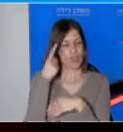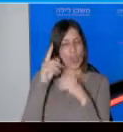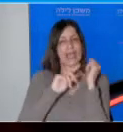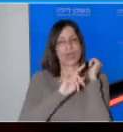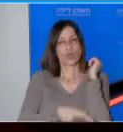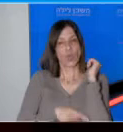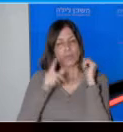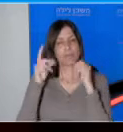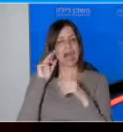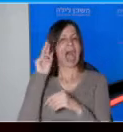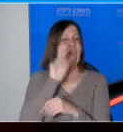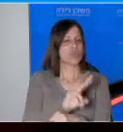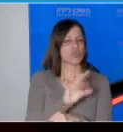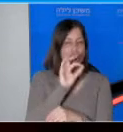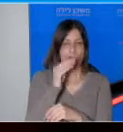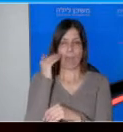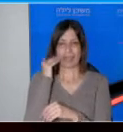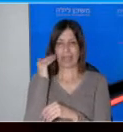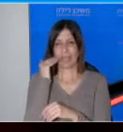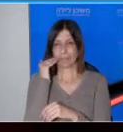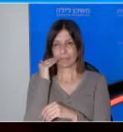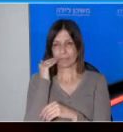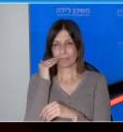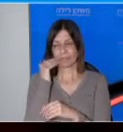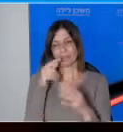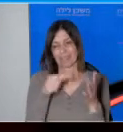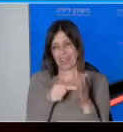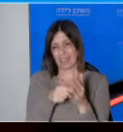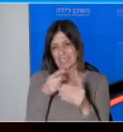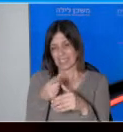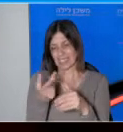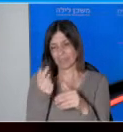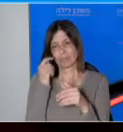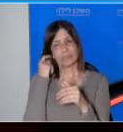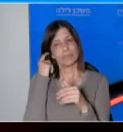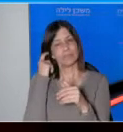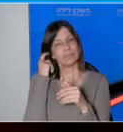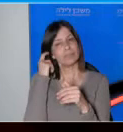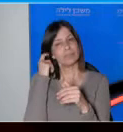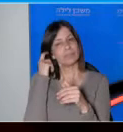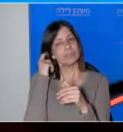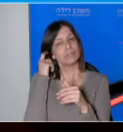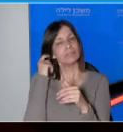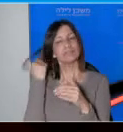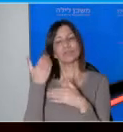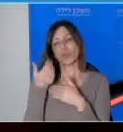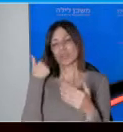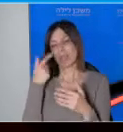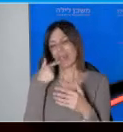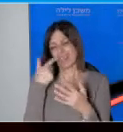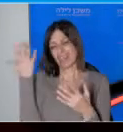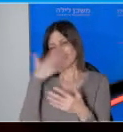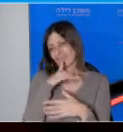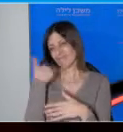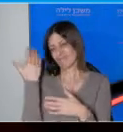הקורדים הם בני חסות של האמריקנים, ולכן בעצם מוקדם מדי להספיד אותו, אבל לא